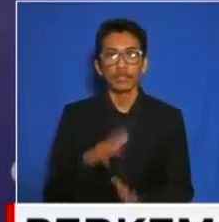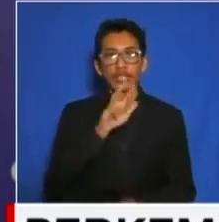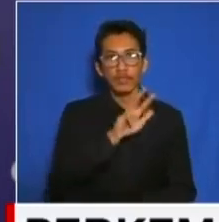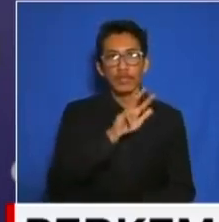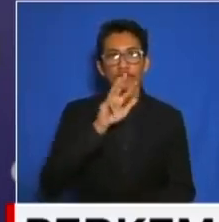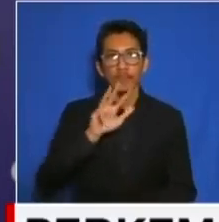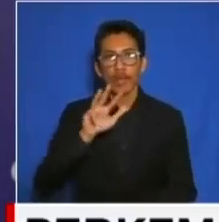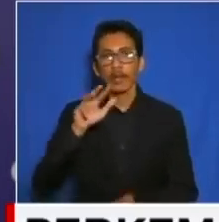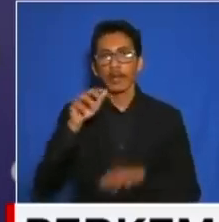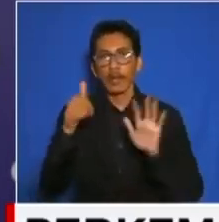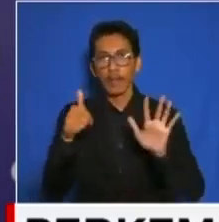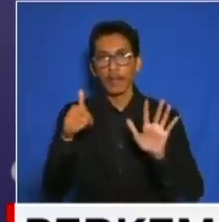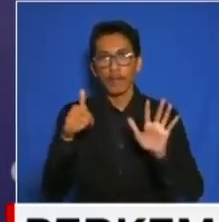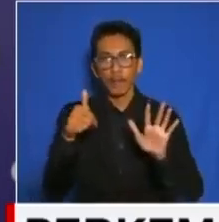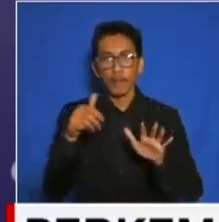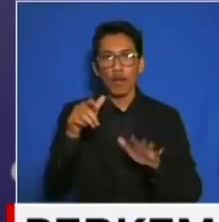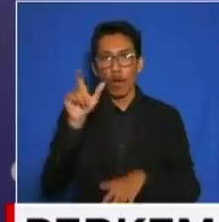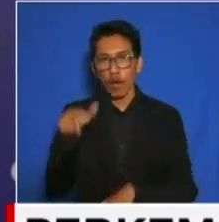orang.